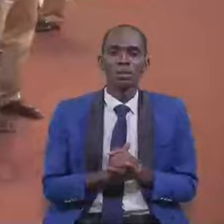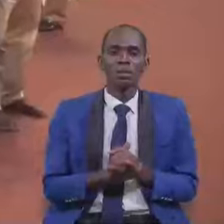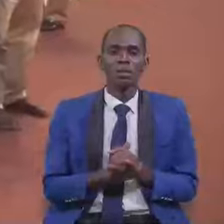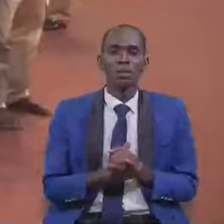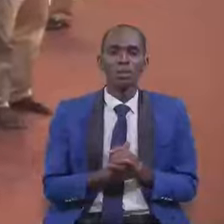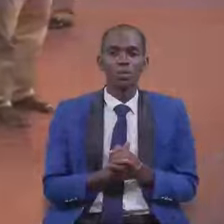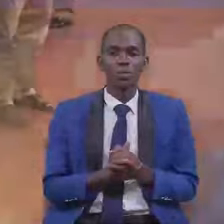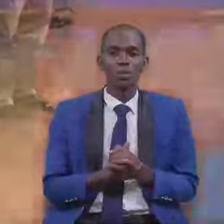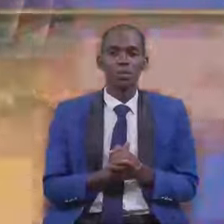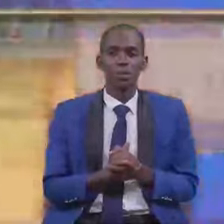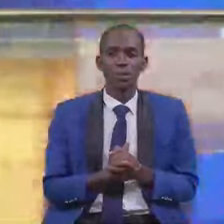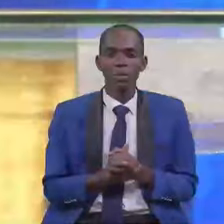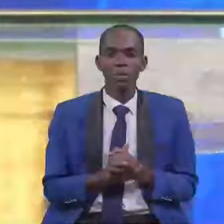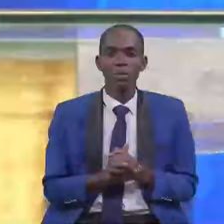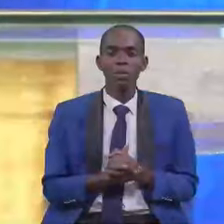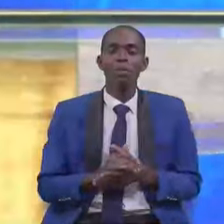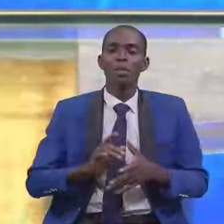Affirmez-le et le Seigneur le confirmera.